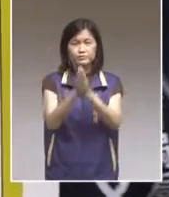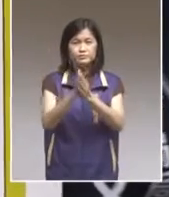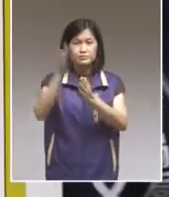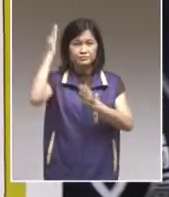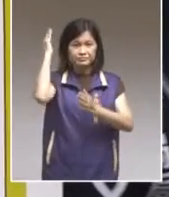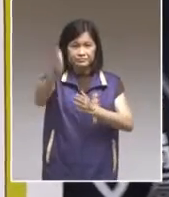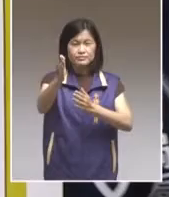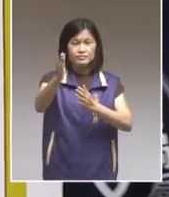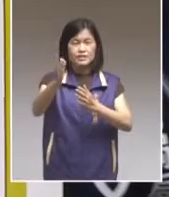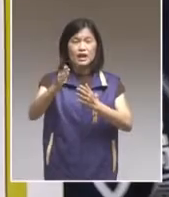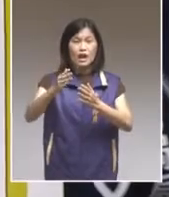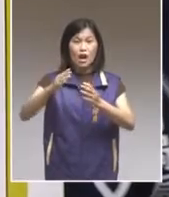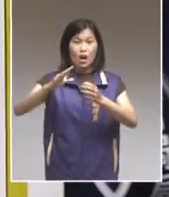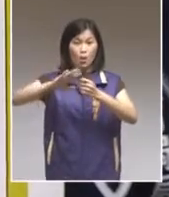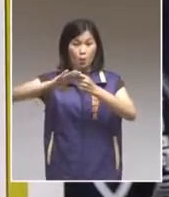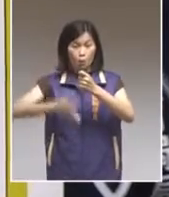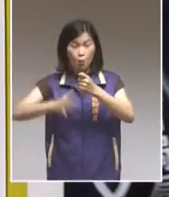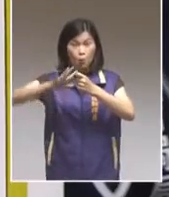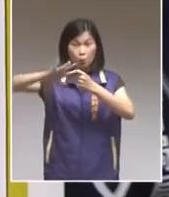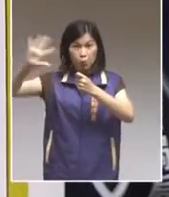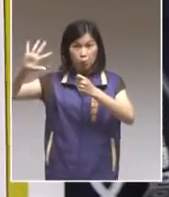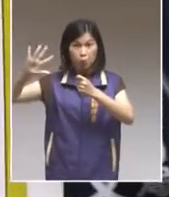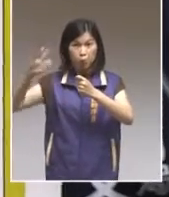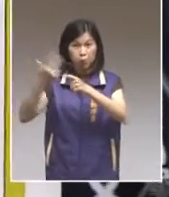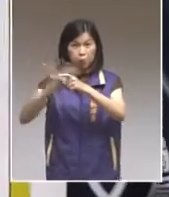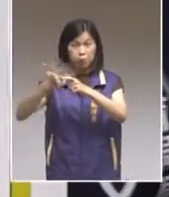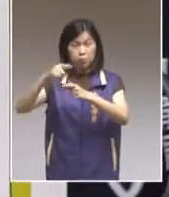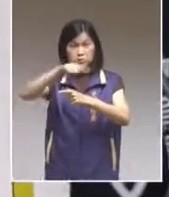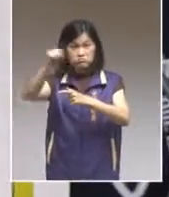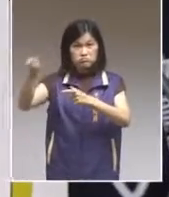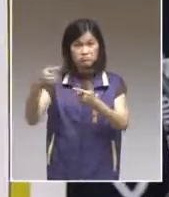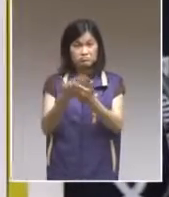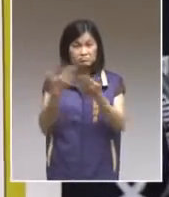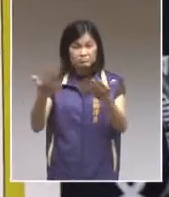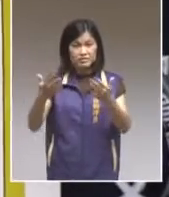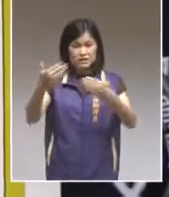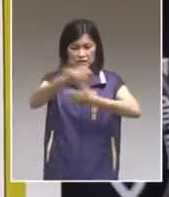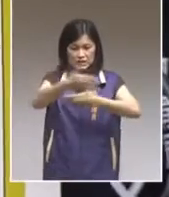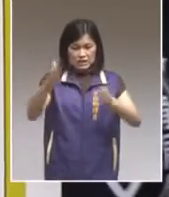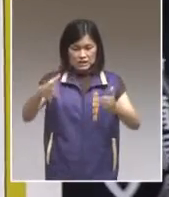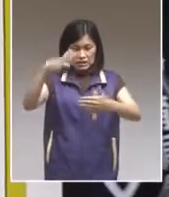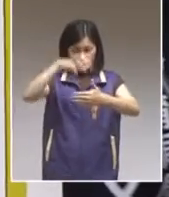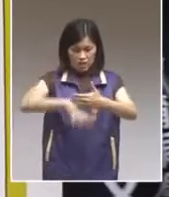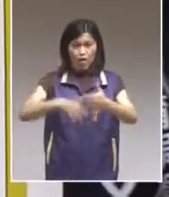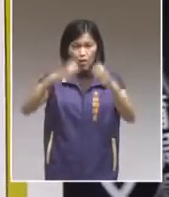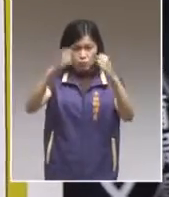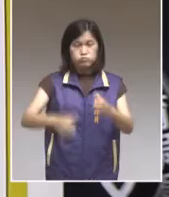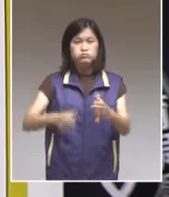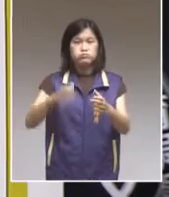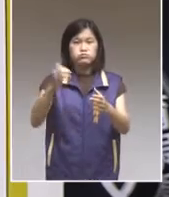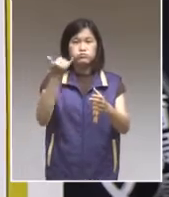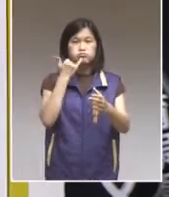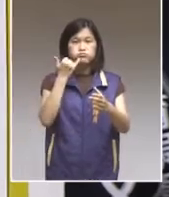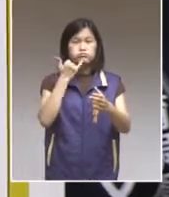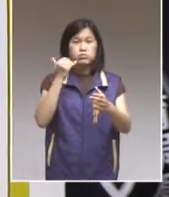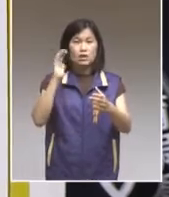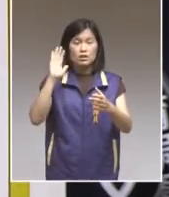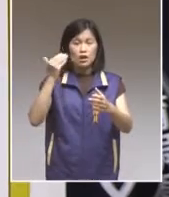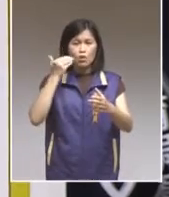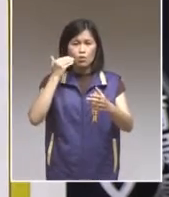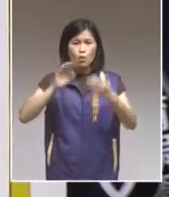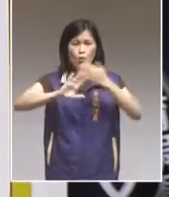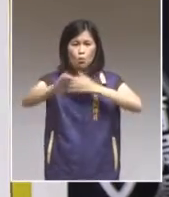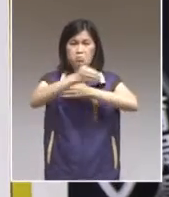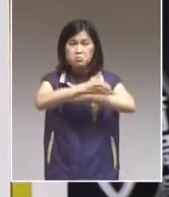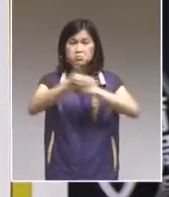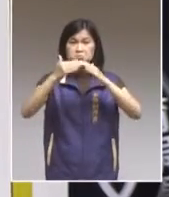动。那我们国中跟高中职的部分，我们是以室内办理为原则。那如果要办理跨县市的